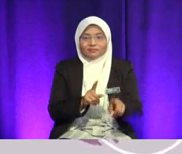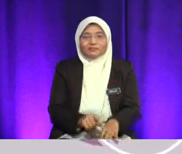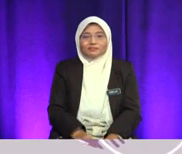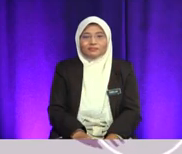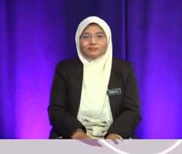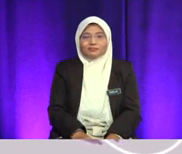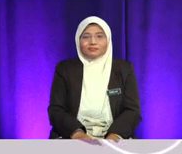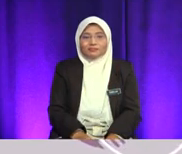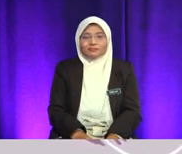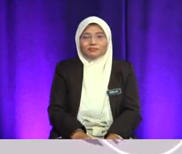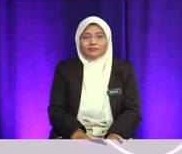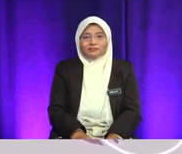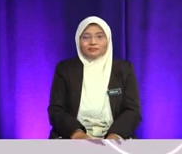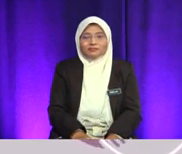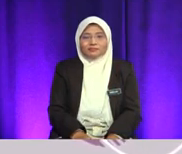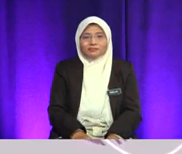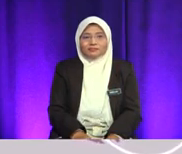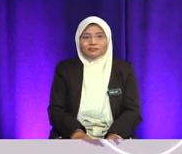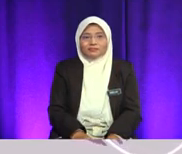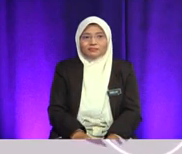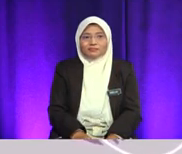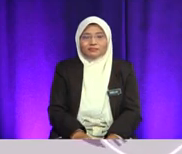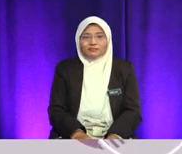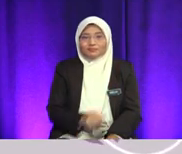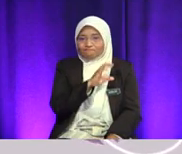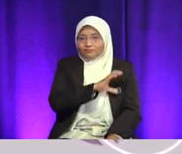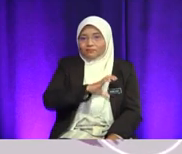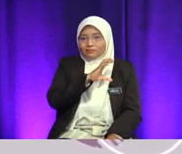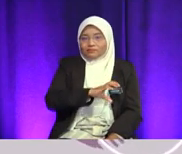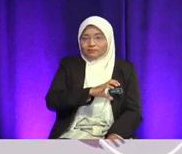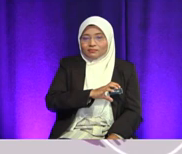berikut yang manakah ciri negara yang berdaulat